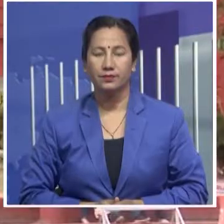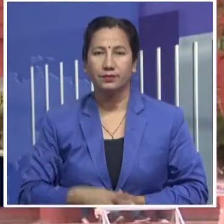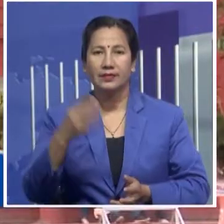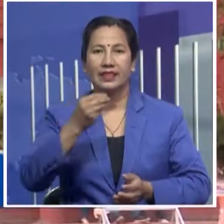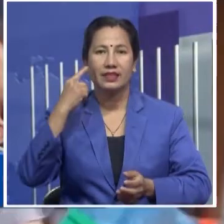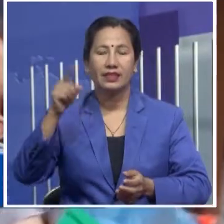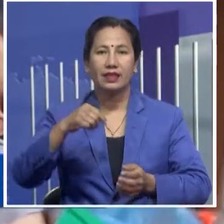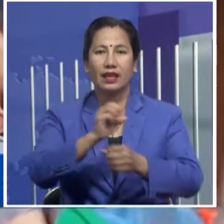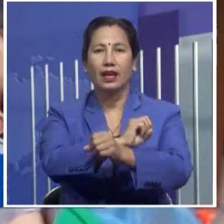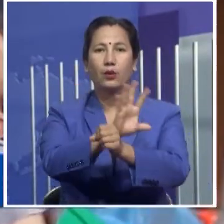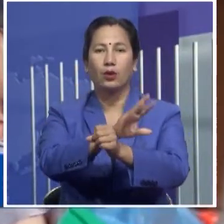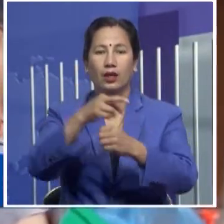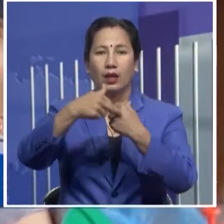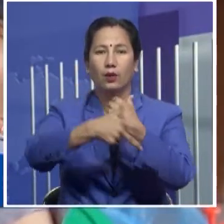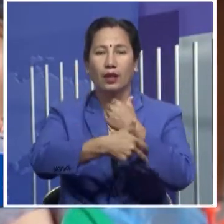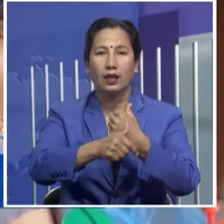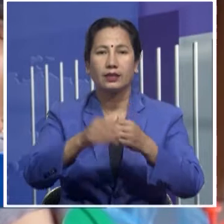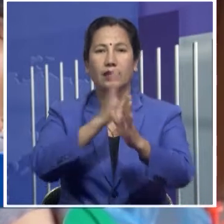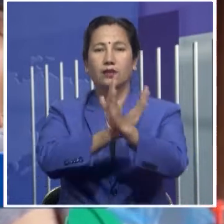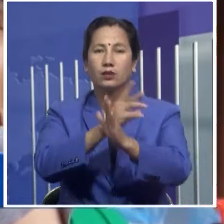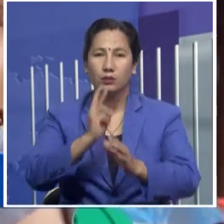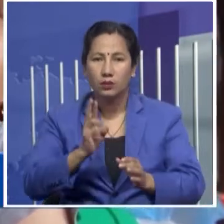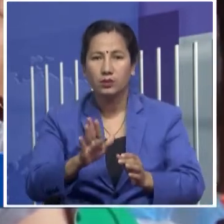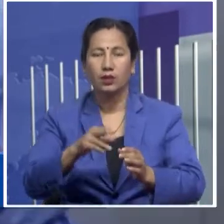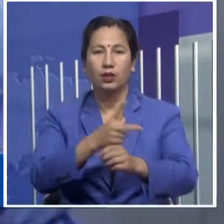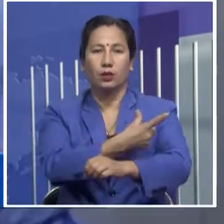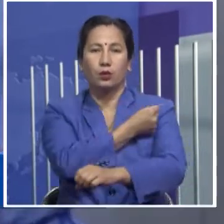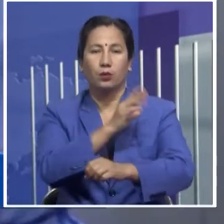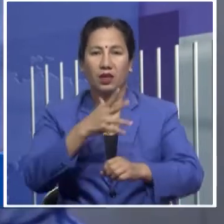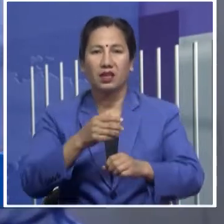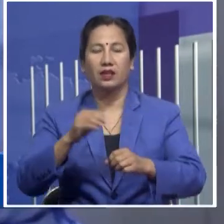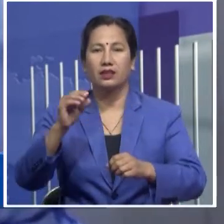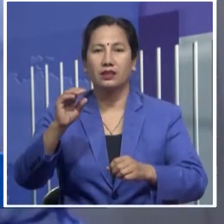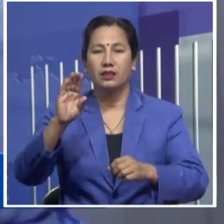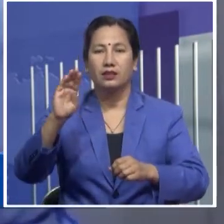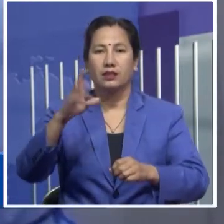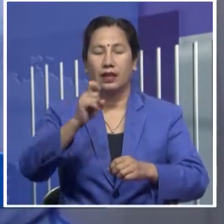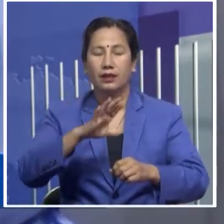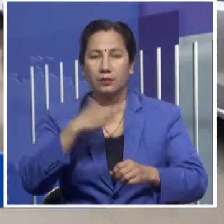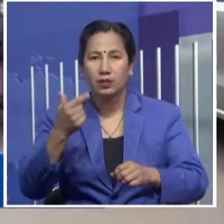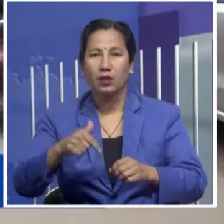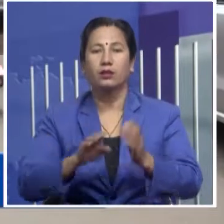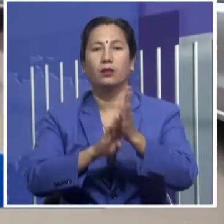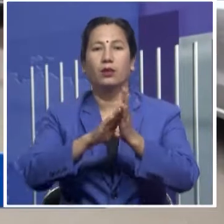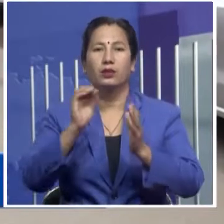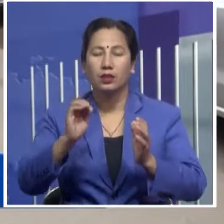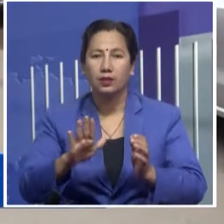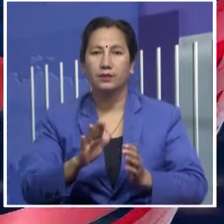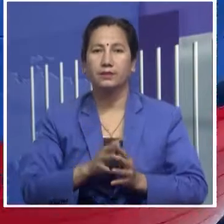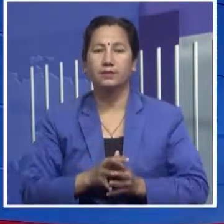केही दिन यता कोरोना संक्रमण दर ओह्रालो लाग्दै जोखिम भने कायमै। खोप नलगाएका र डेल्टा भेरिएन्टले मृत्युदर अझै बढ्न सक्ने आकलन।